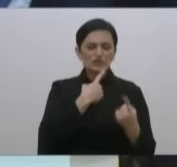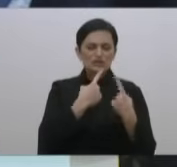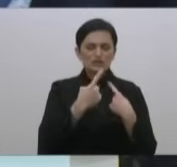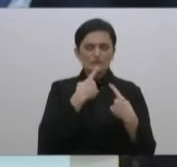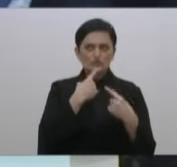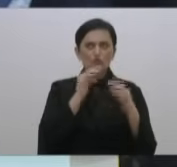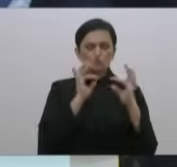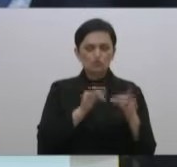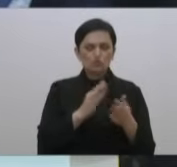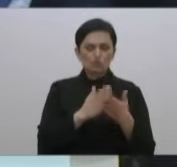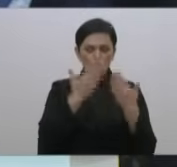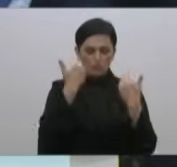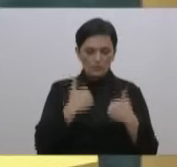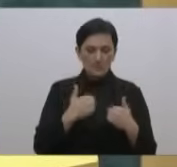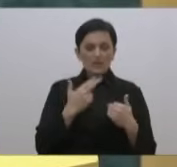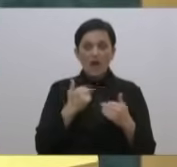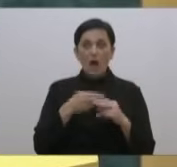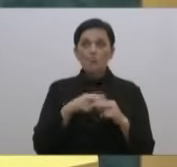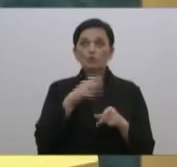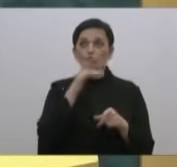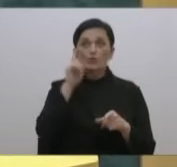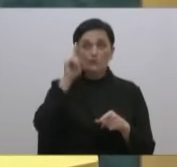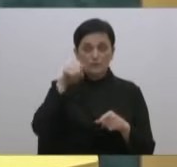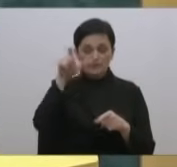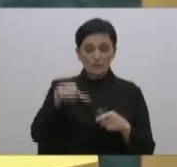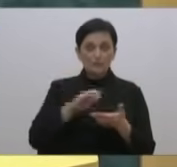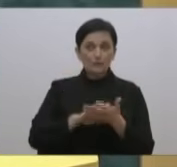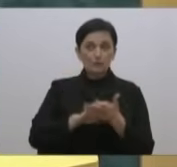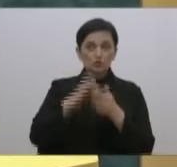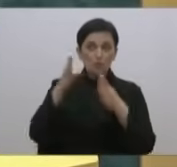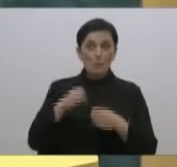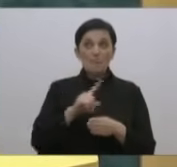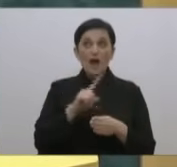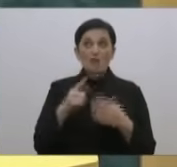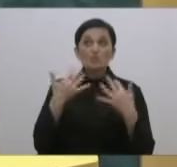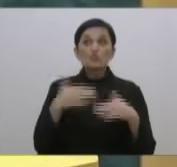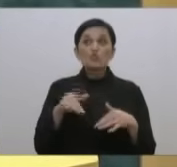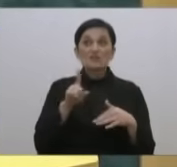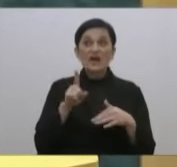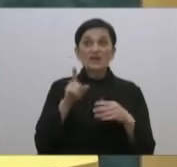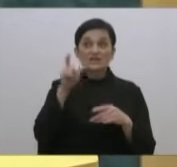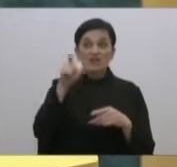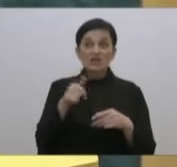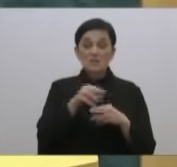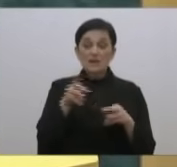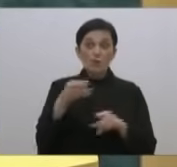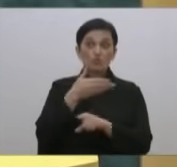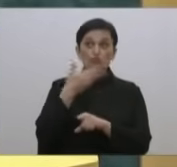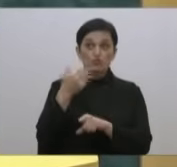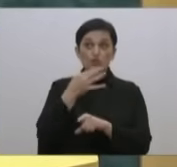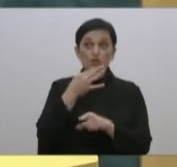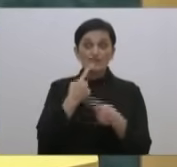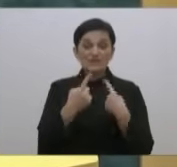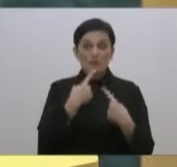tan subiecture bi varda, tan obiecture bi amadrovul, da timitor, obicinom tam adamia scargat, magram muco era ați mohta, ca si premierii ar gama hotara, mu di amaze